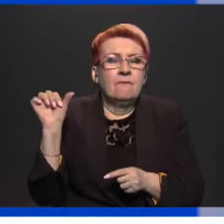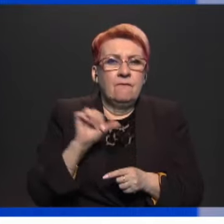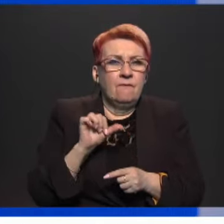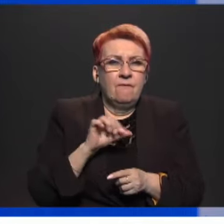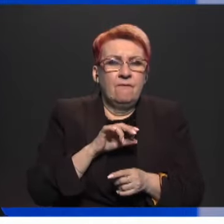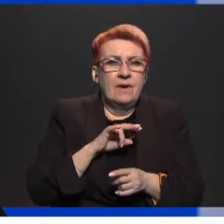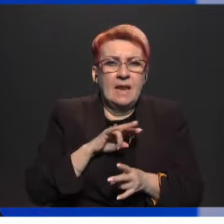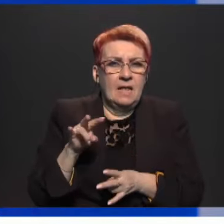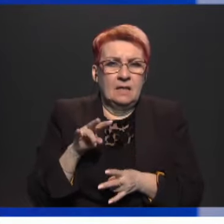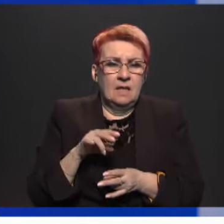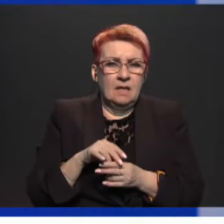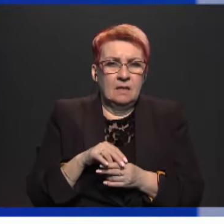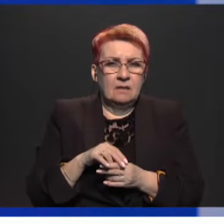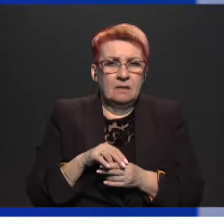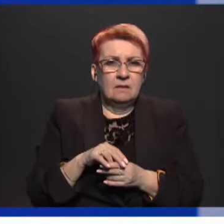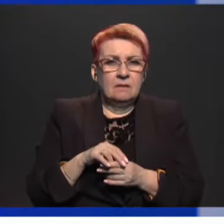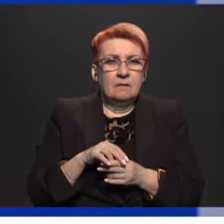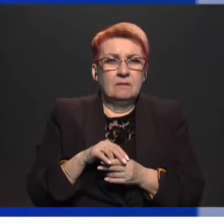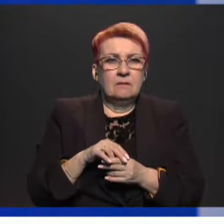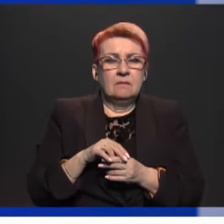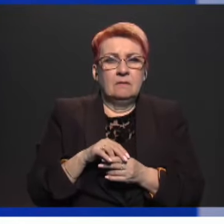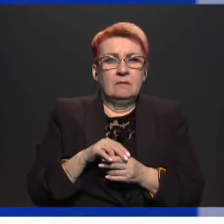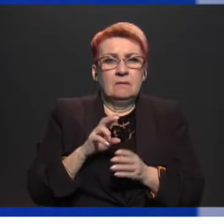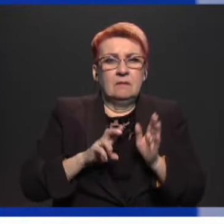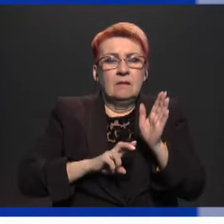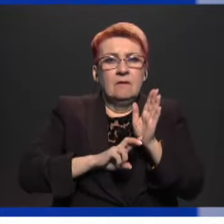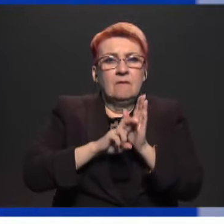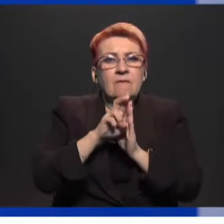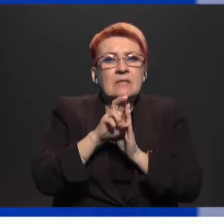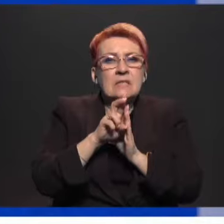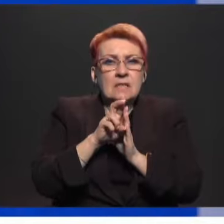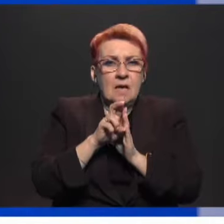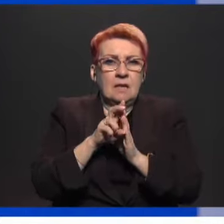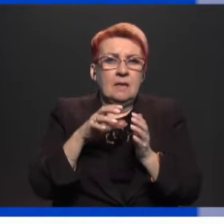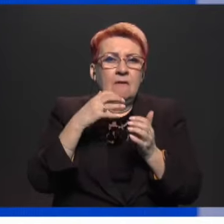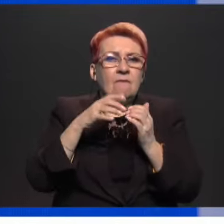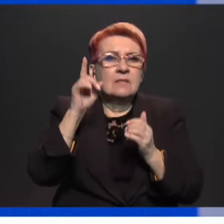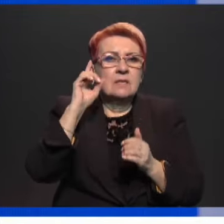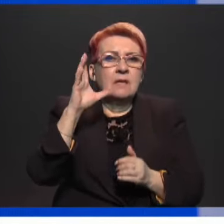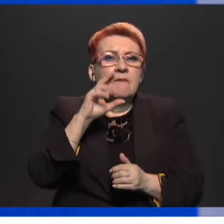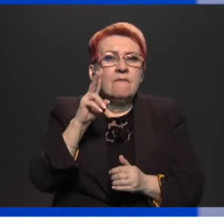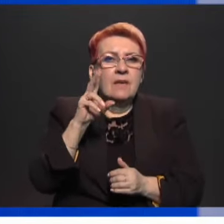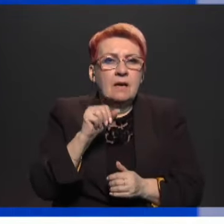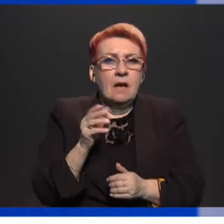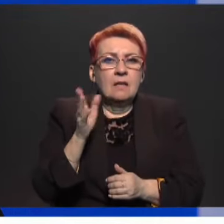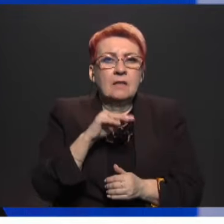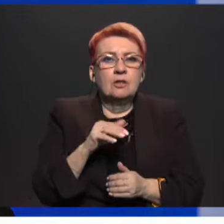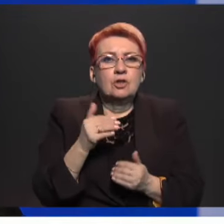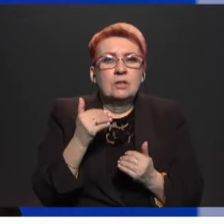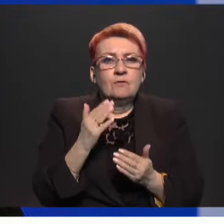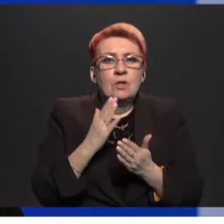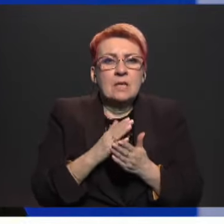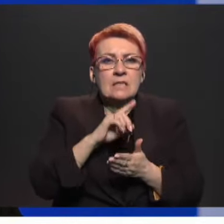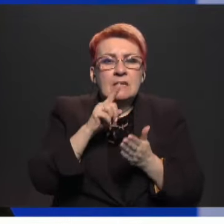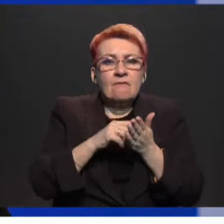крайне вредное поверье. В католической церкви, вот в средние века, даже сегодня там есть